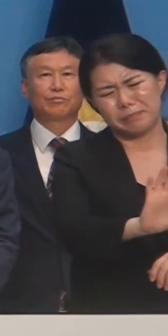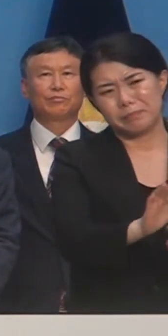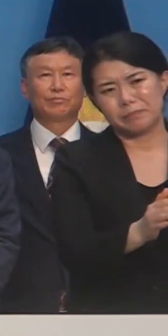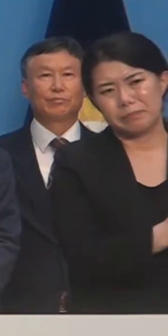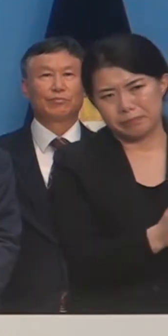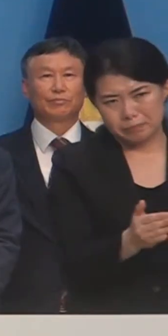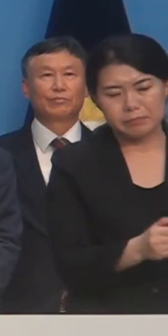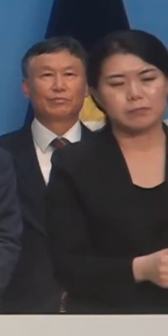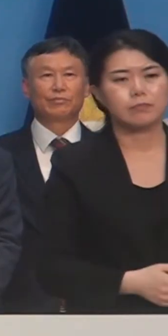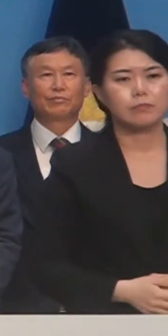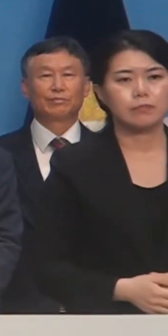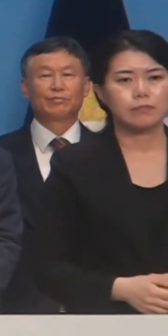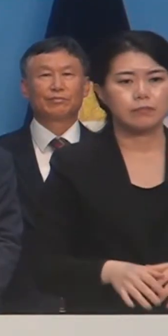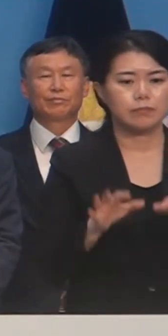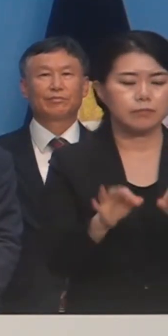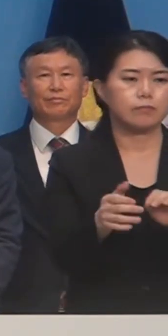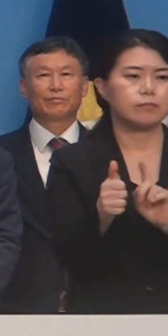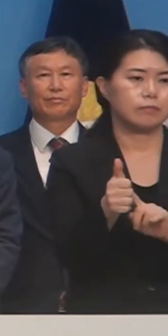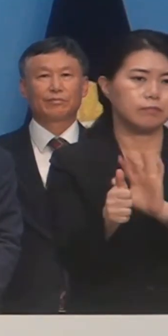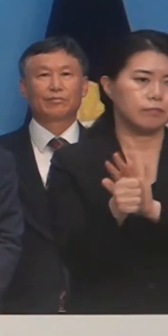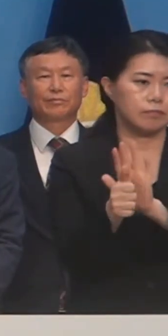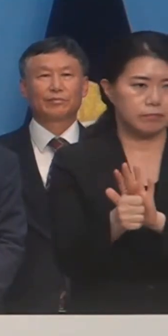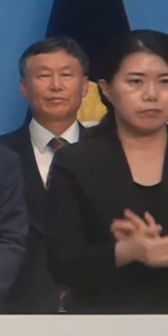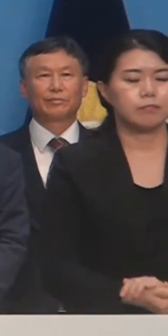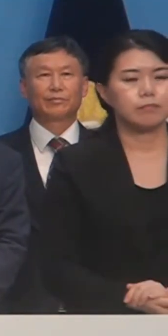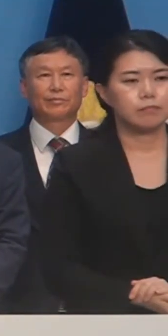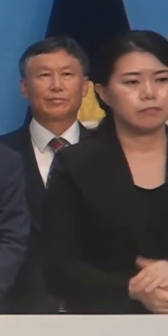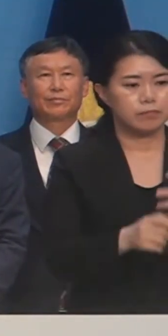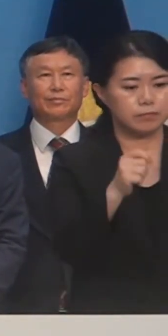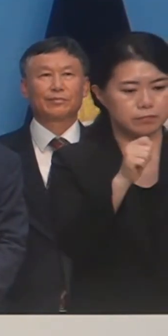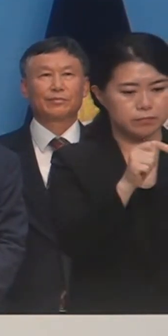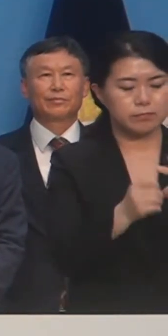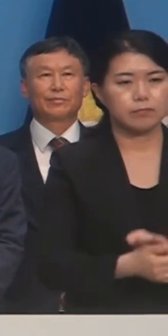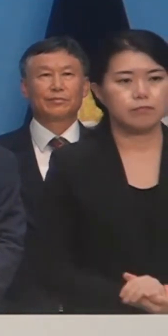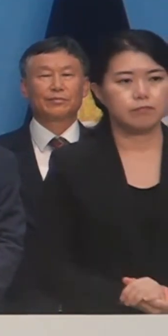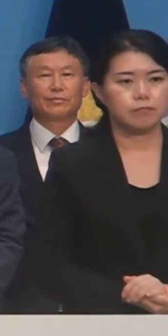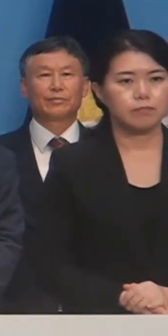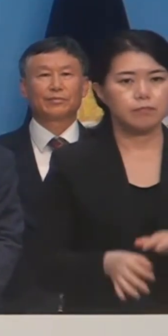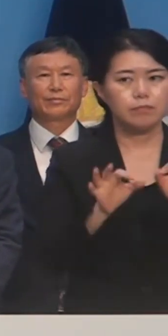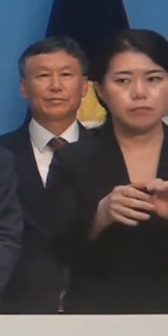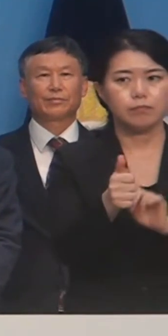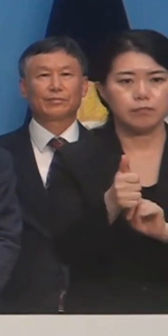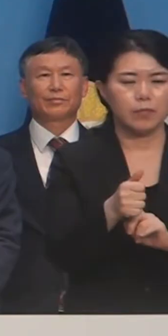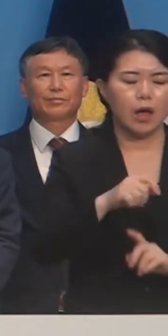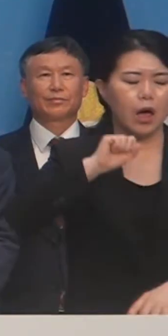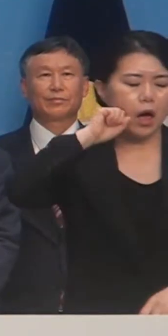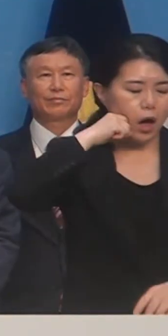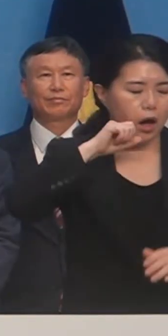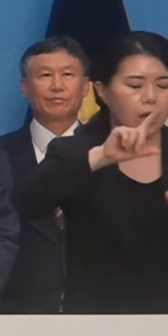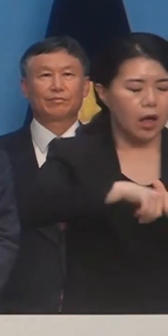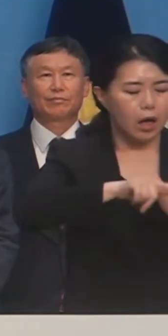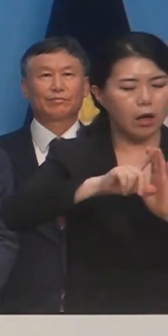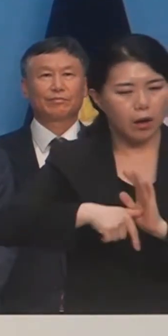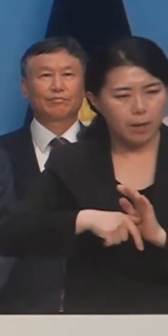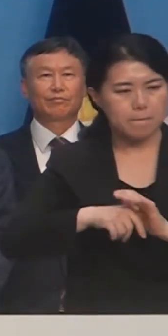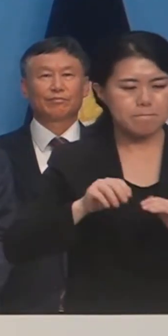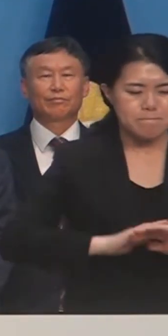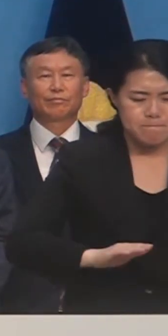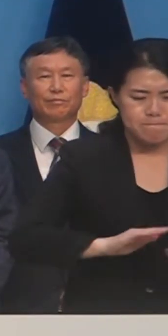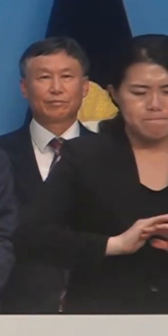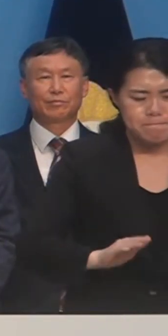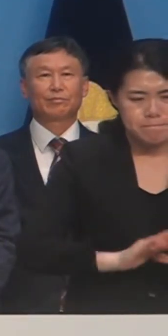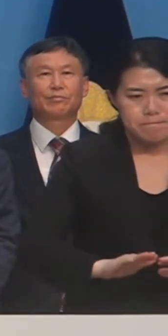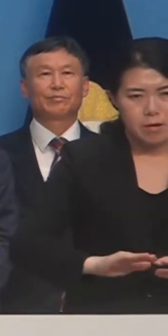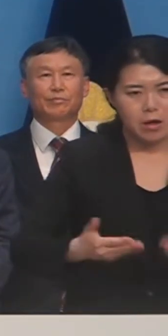것으로 판단되었기에 김문수를 지지한다. 일곱째, 김문수는 어려운 역경을 극복하고